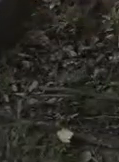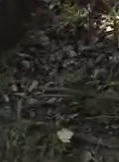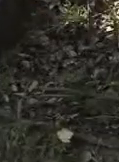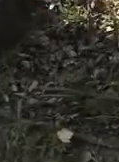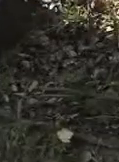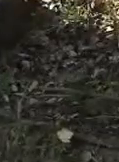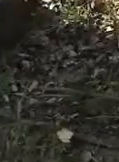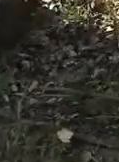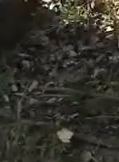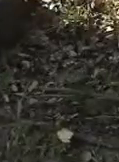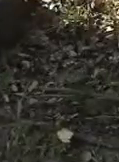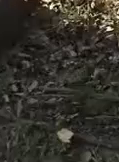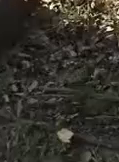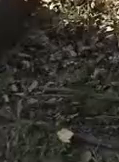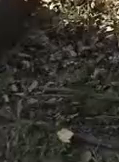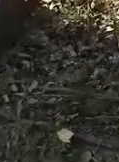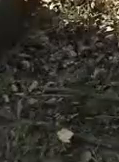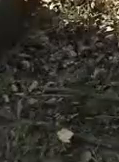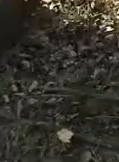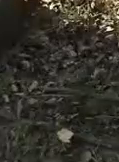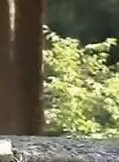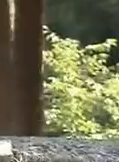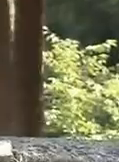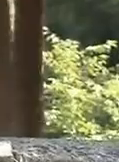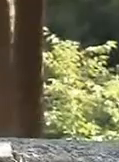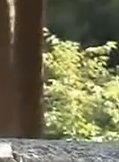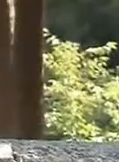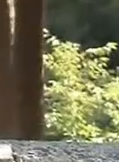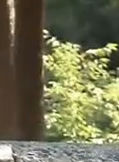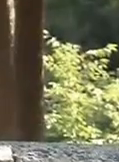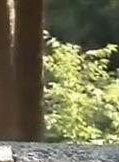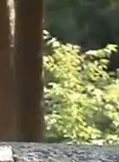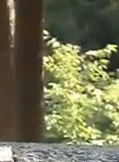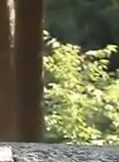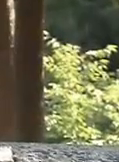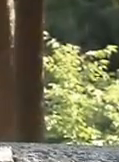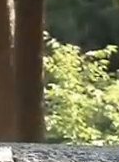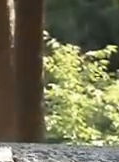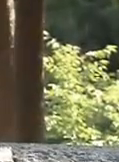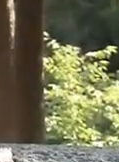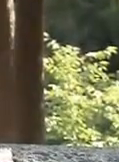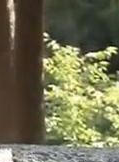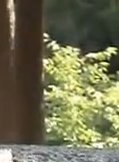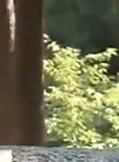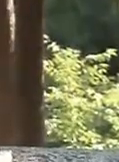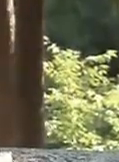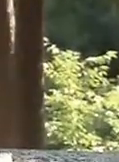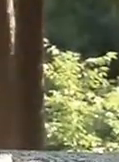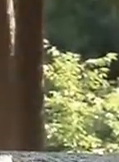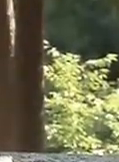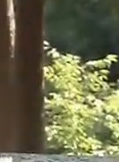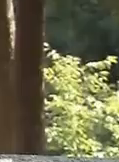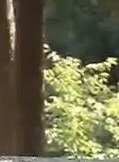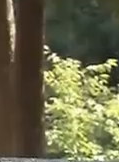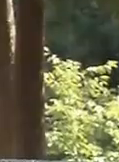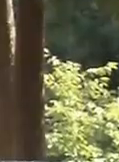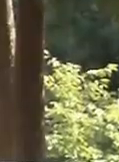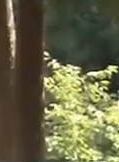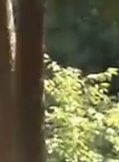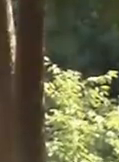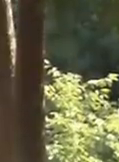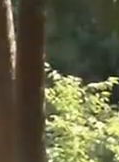日吉神社の創建年代は不明ですが、伝承では天正元年